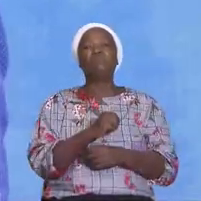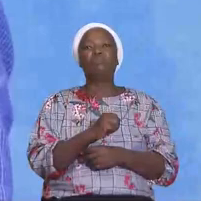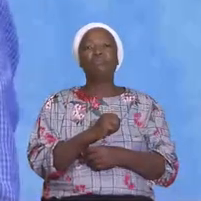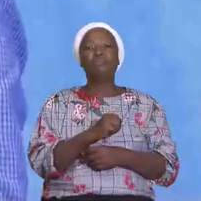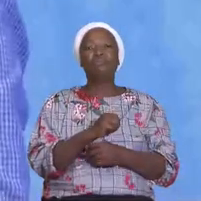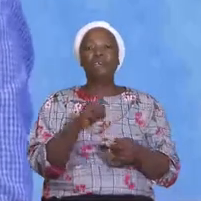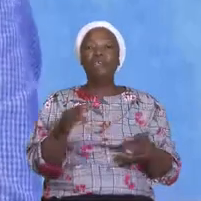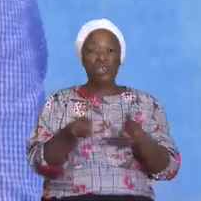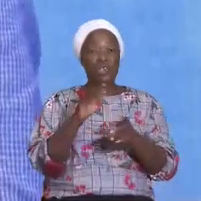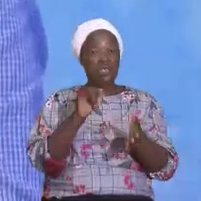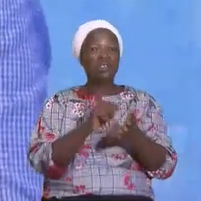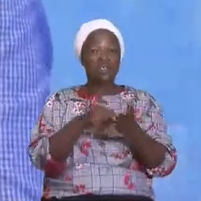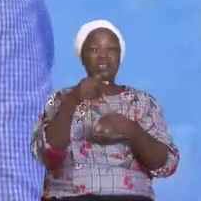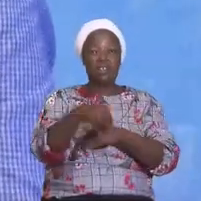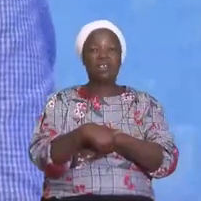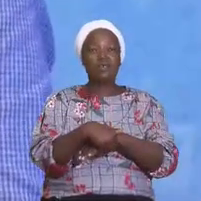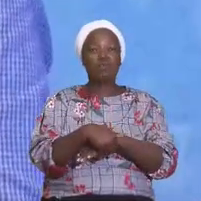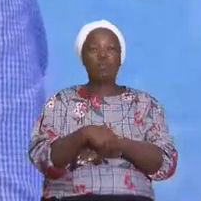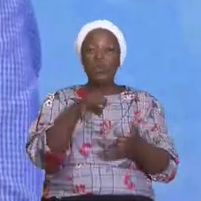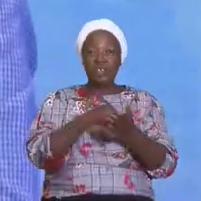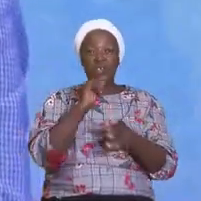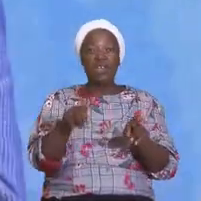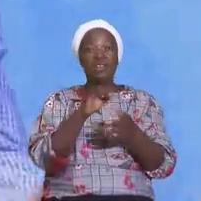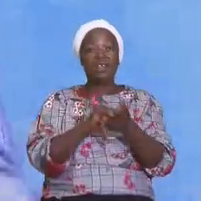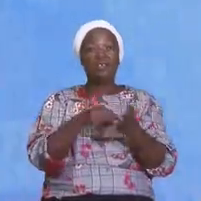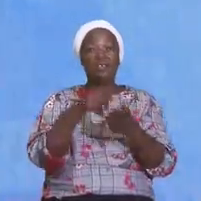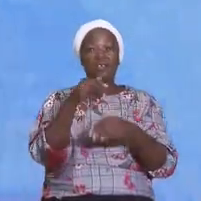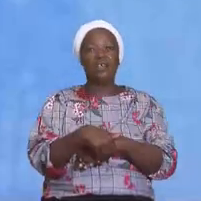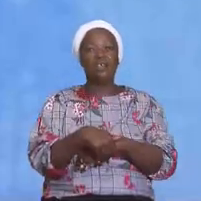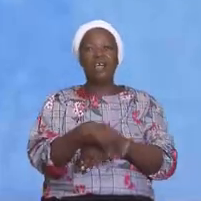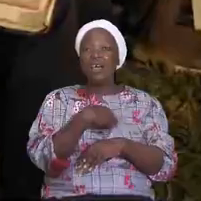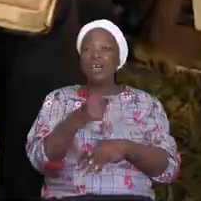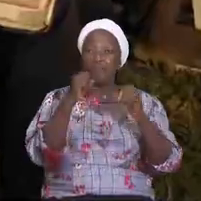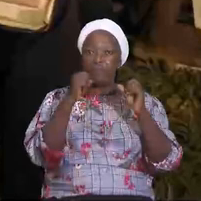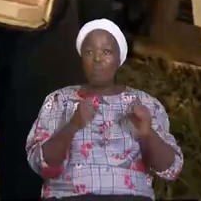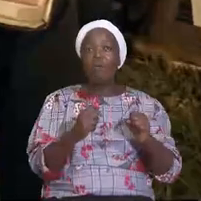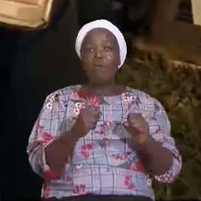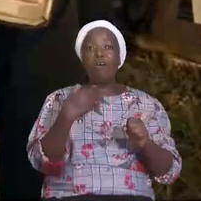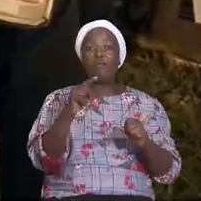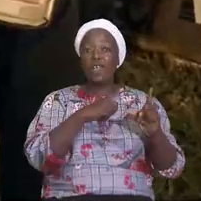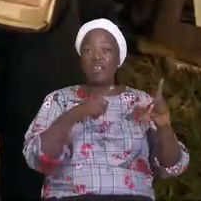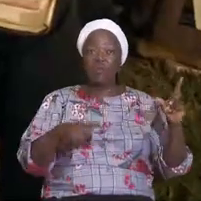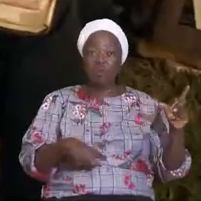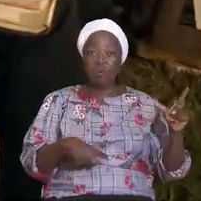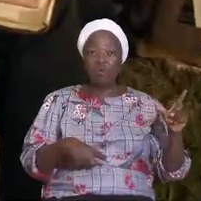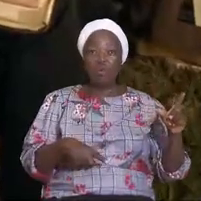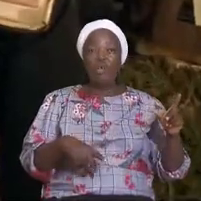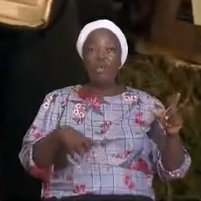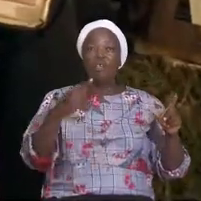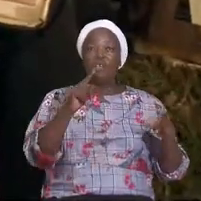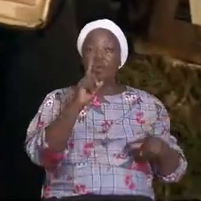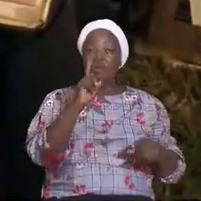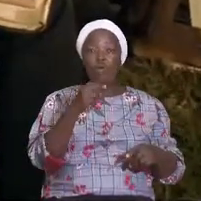se manifestait par des guérisons. Comme ce soir. Je dis, c'est comme ce